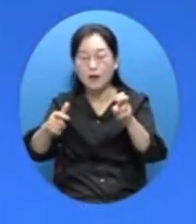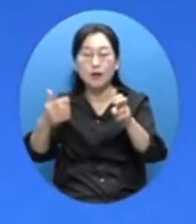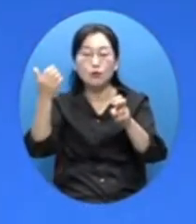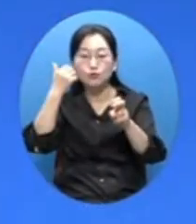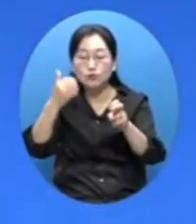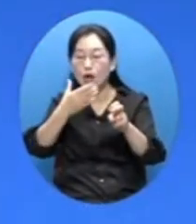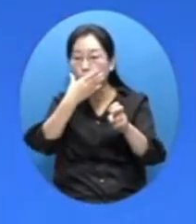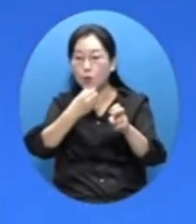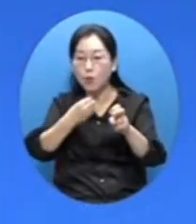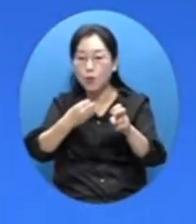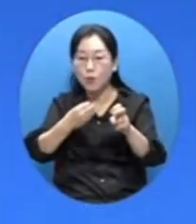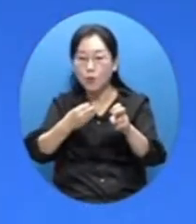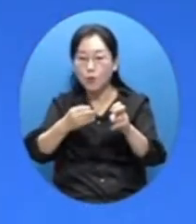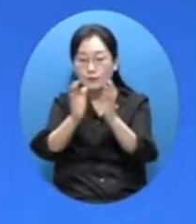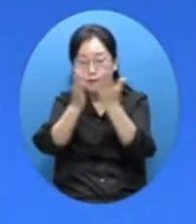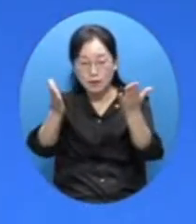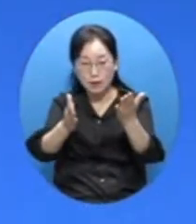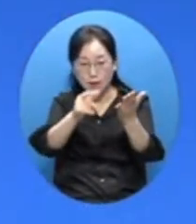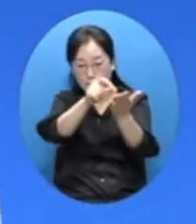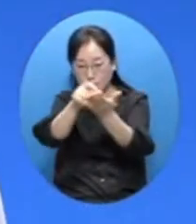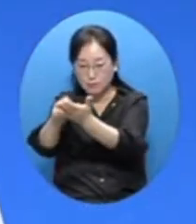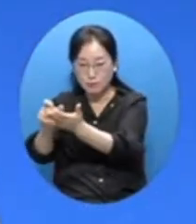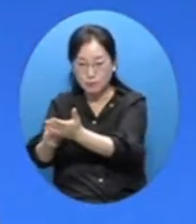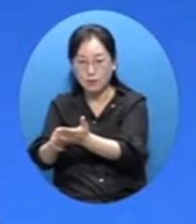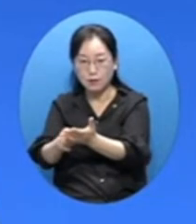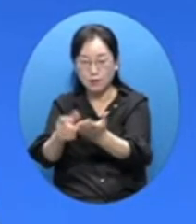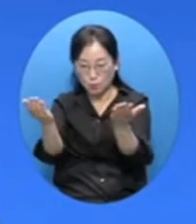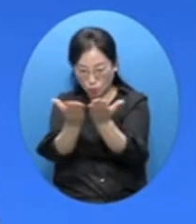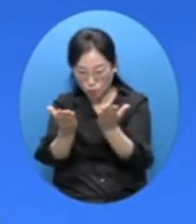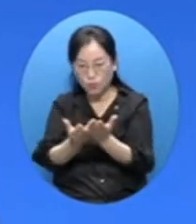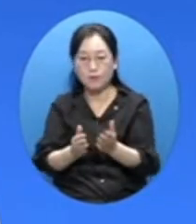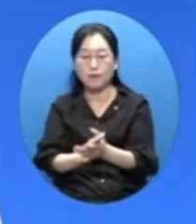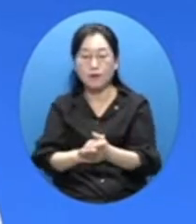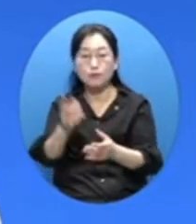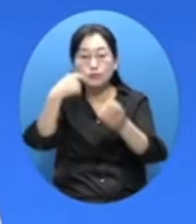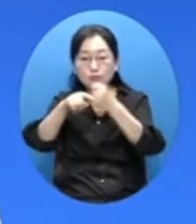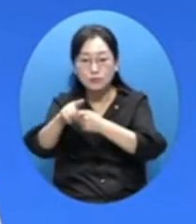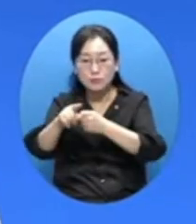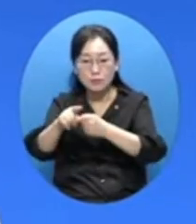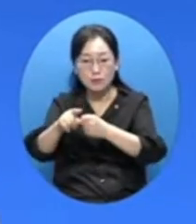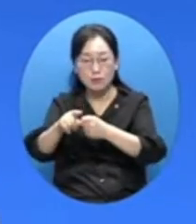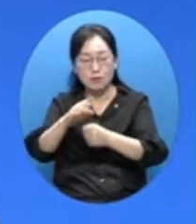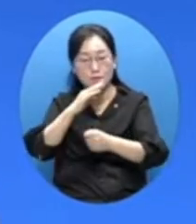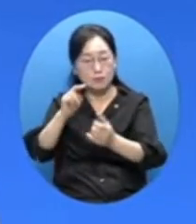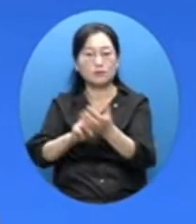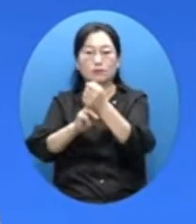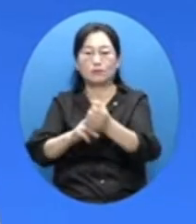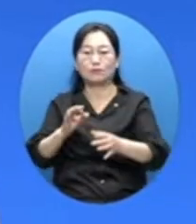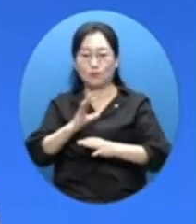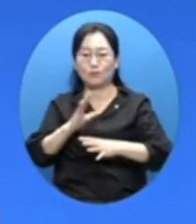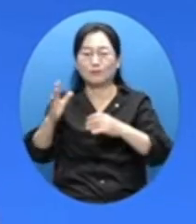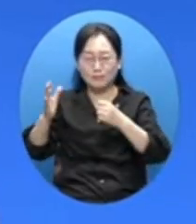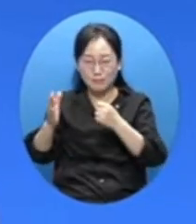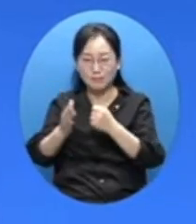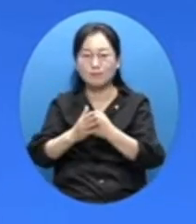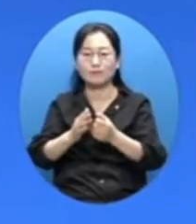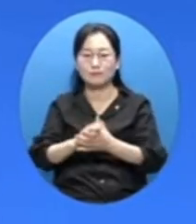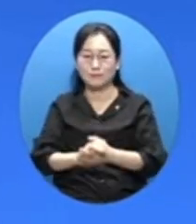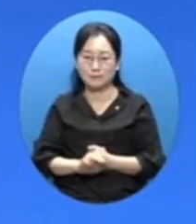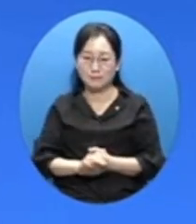공간복음에 모두 기록되어 있습니다. 그만큼 사람들의 관심이 집중되었던 기적이라고 말할 수